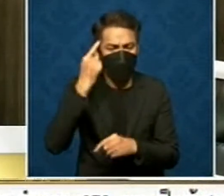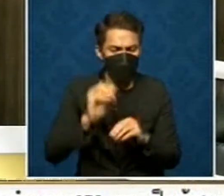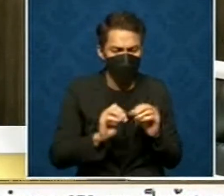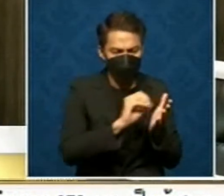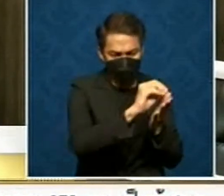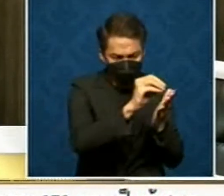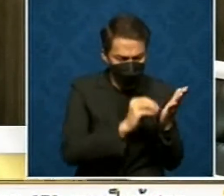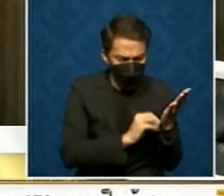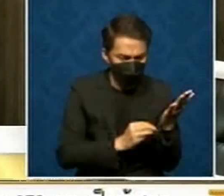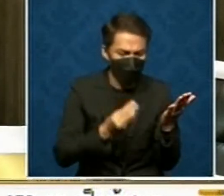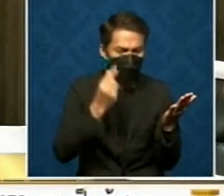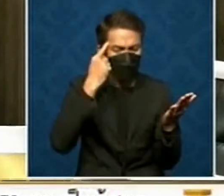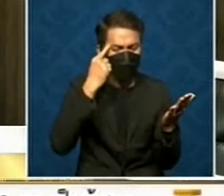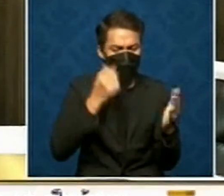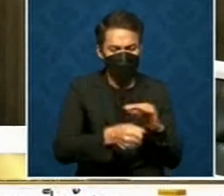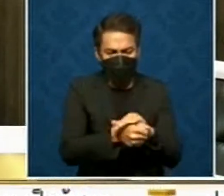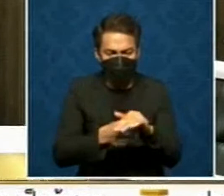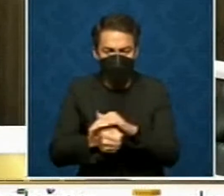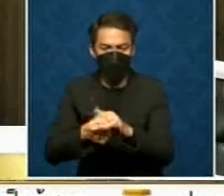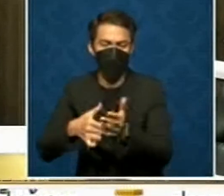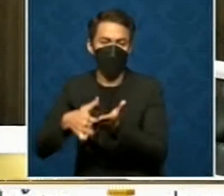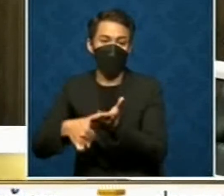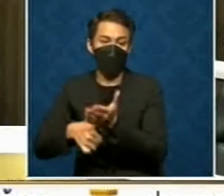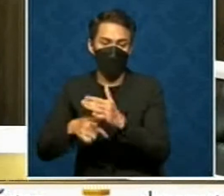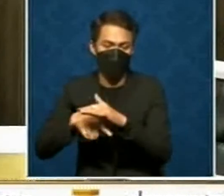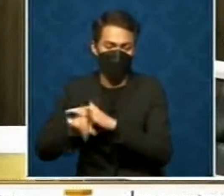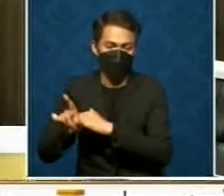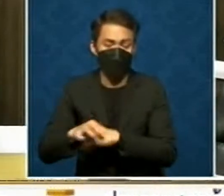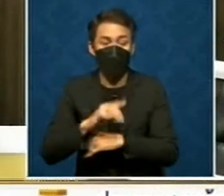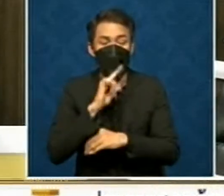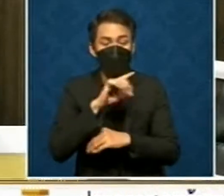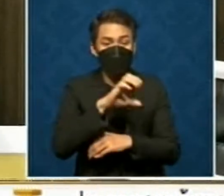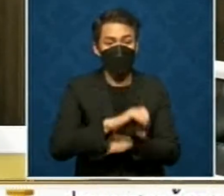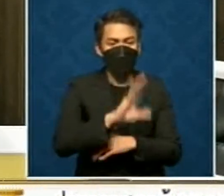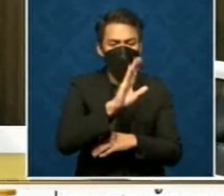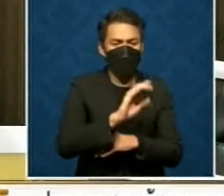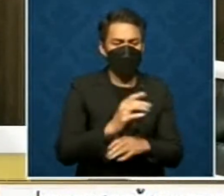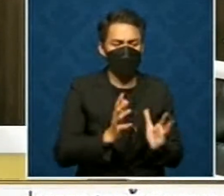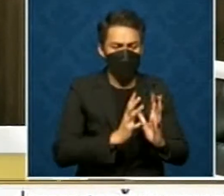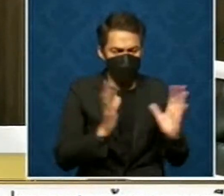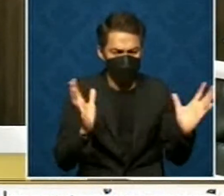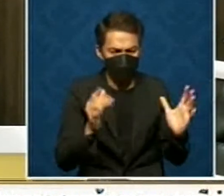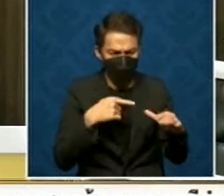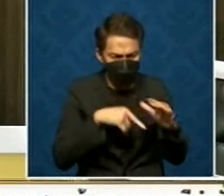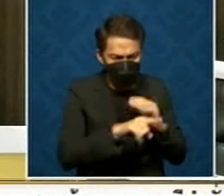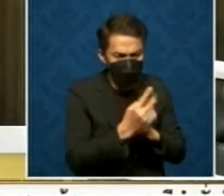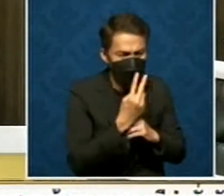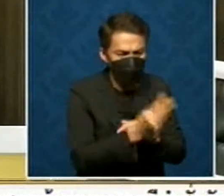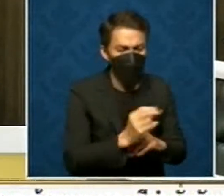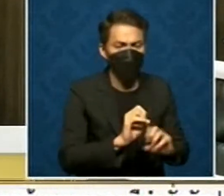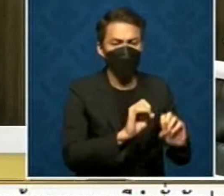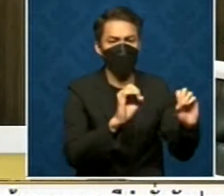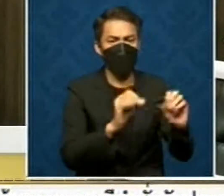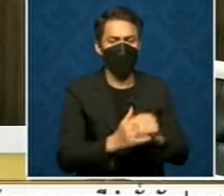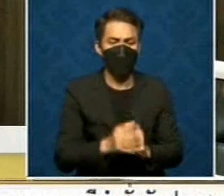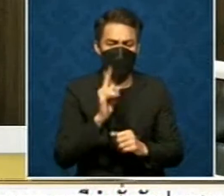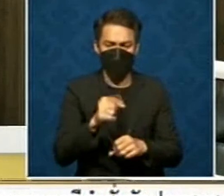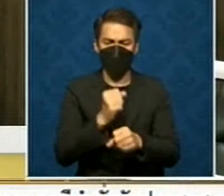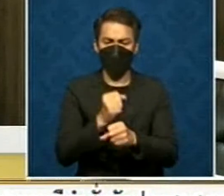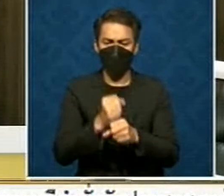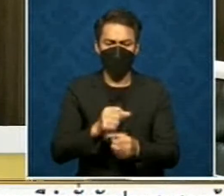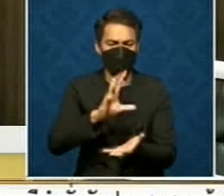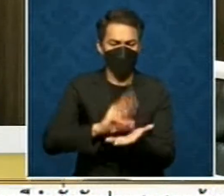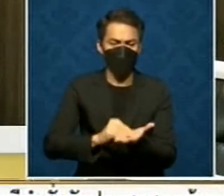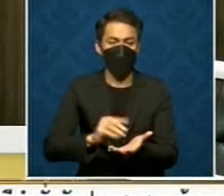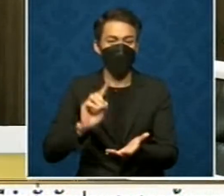ทกคนปกปดหลบหนีพาศีหมดบริษัทใหญ่กไมเคยให้เข้ไปดูในลวของเขาเราตองทำข้อมูลใหมหมด ไมอยนั้เราจัดกโระบาไม่ได